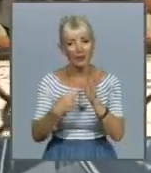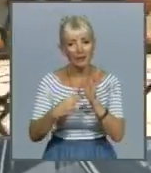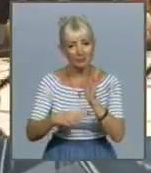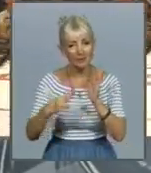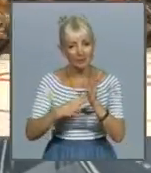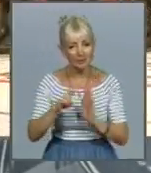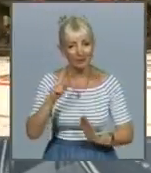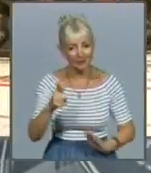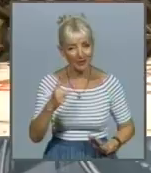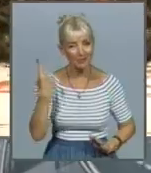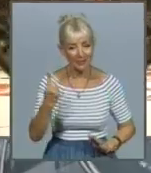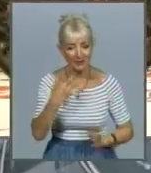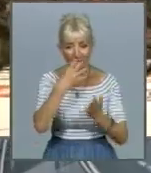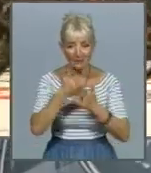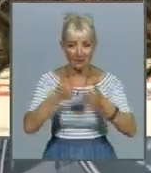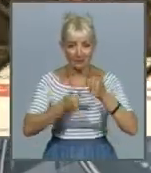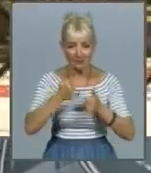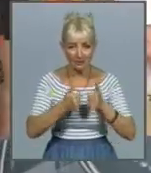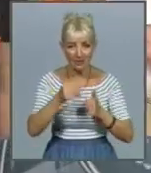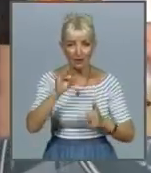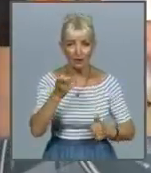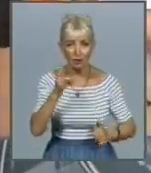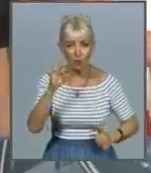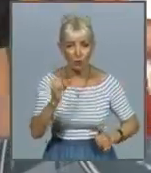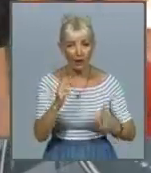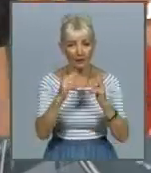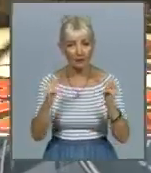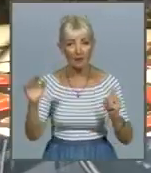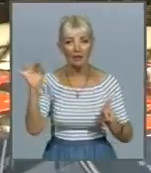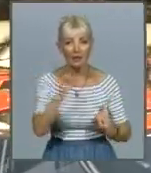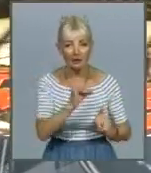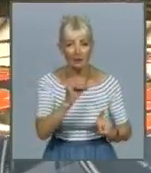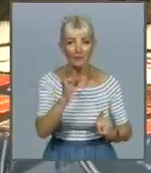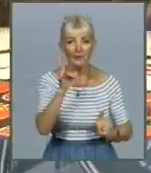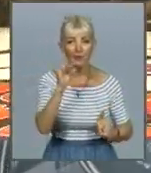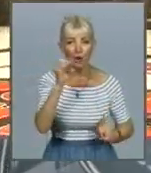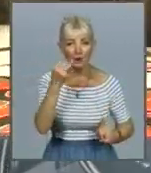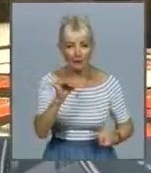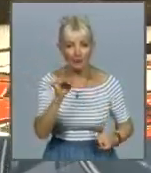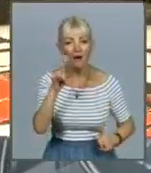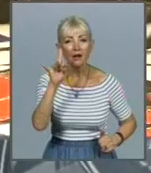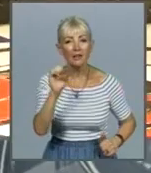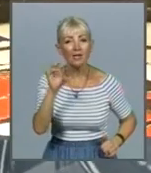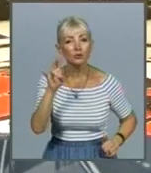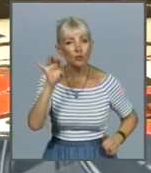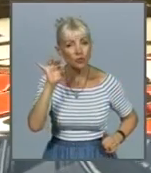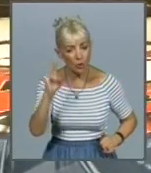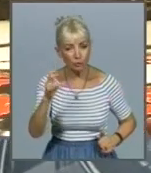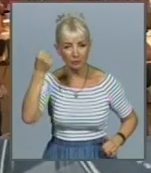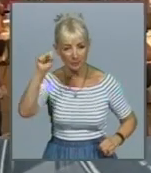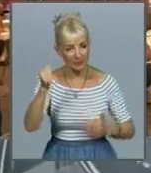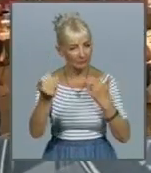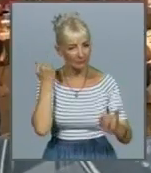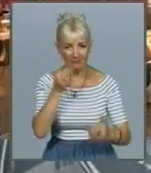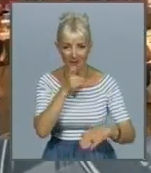тела своих соперников александра исковая из днепра и николаевского спортсмена виталия красножон а он забил досрочно